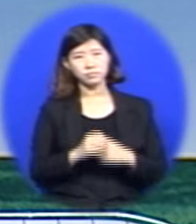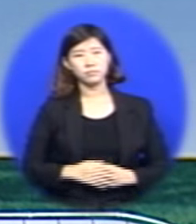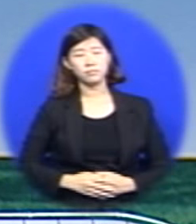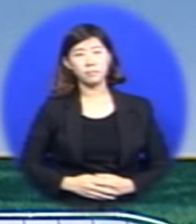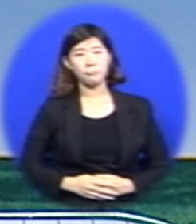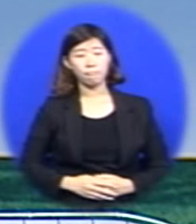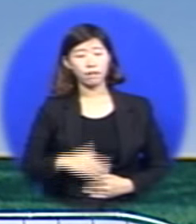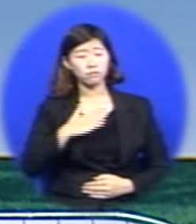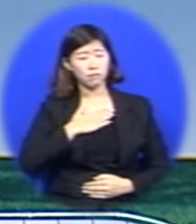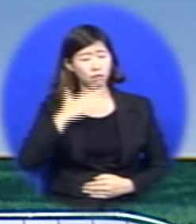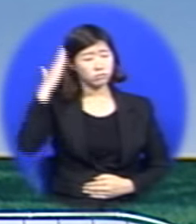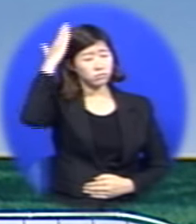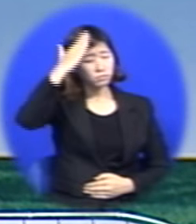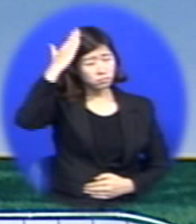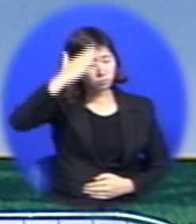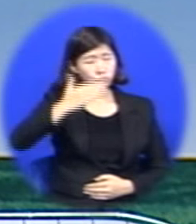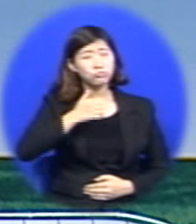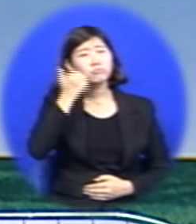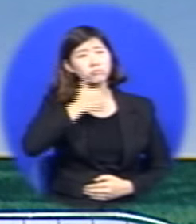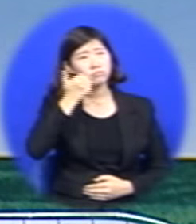나는 누구로부터 사랑을 받나요?